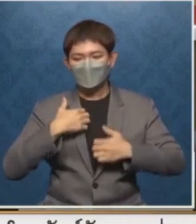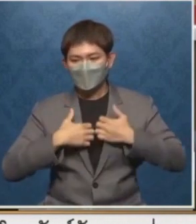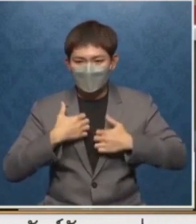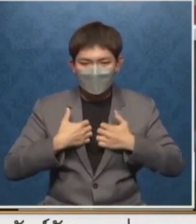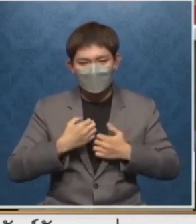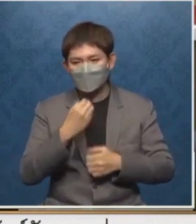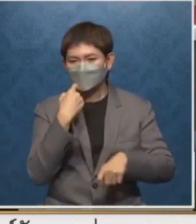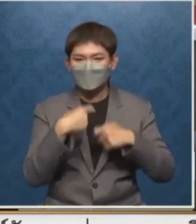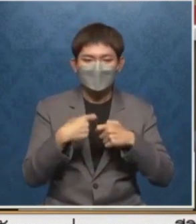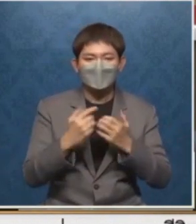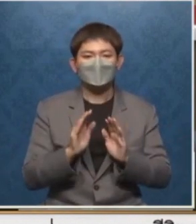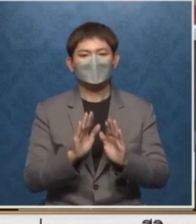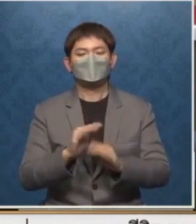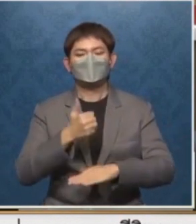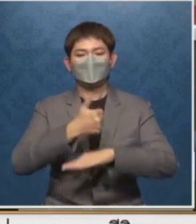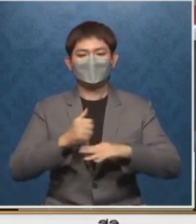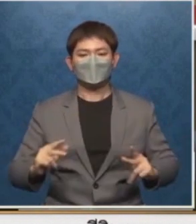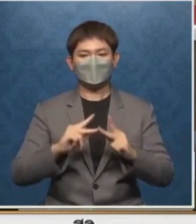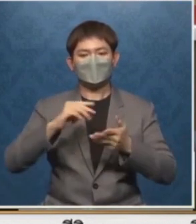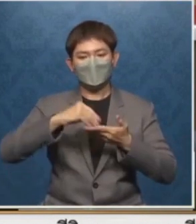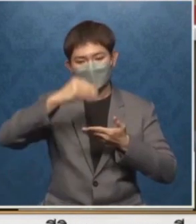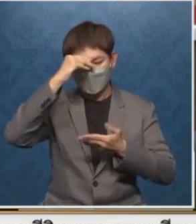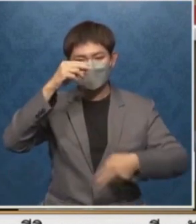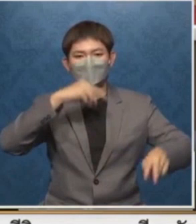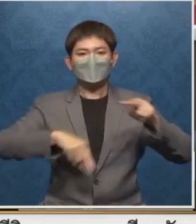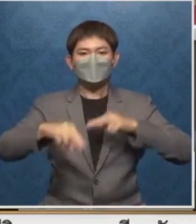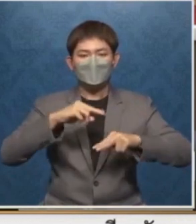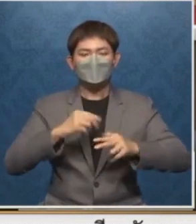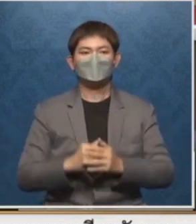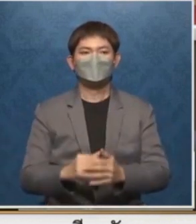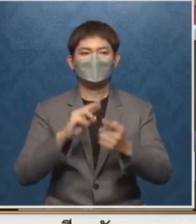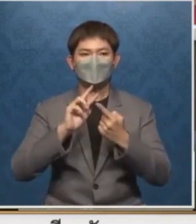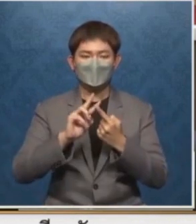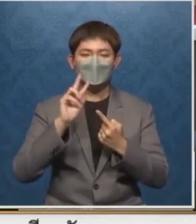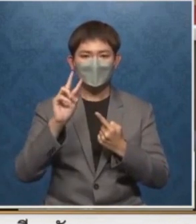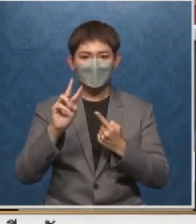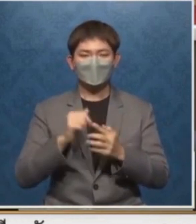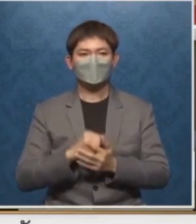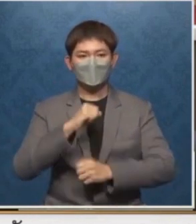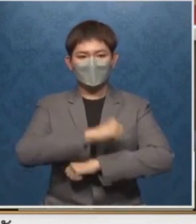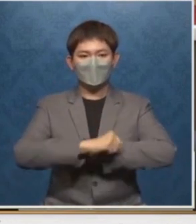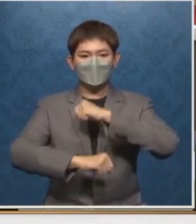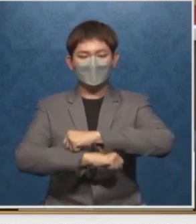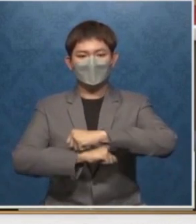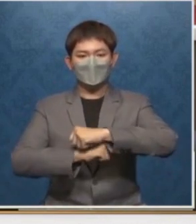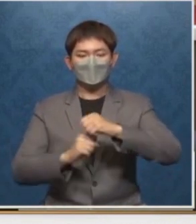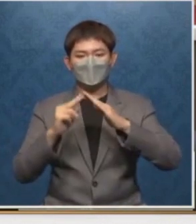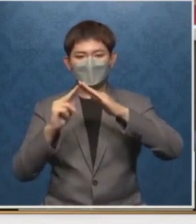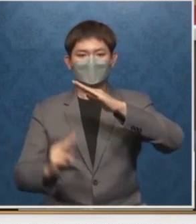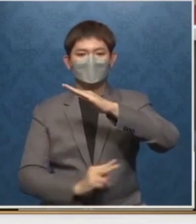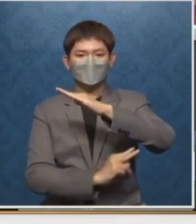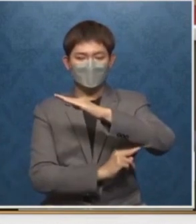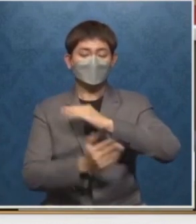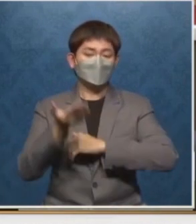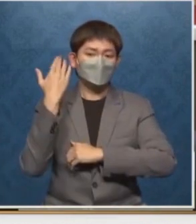ากรัฐมนตรีศึกษาช่วยดูแลครับอีกเรื่องครับในการก่อสร้างสะพานลอยซึ่งเคยข